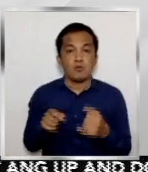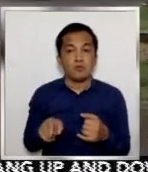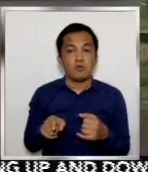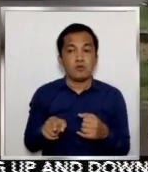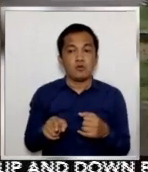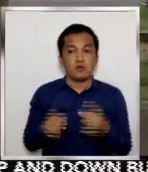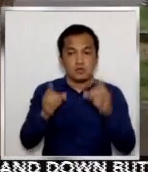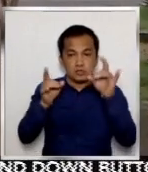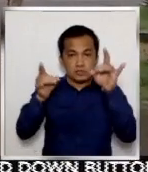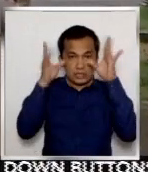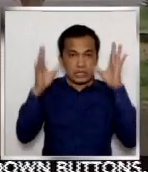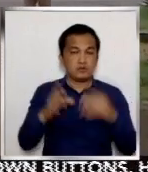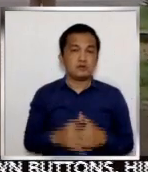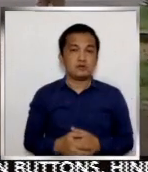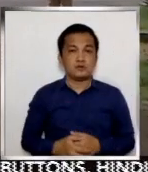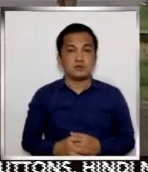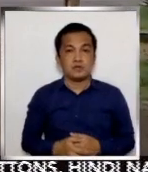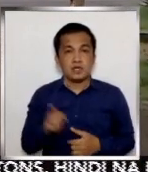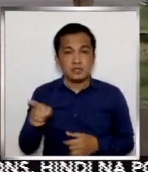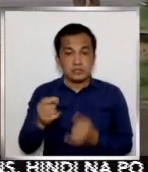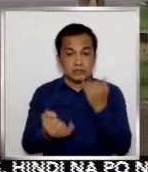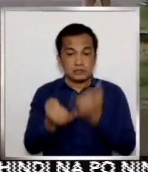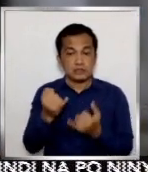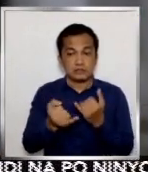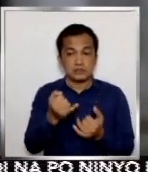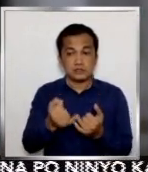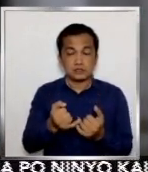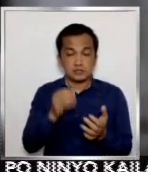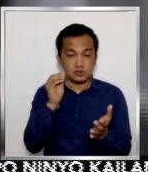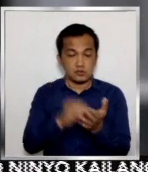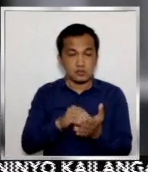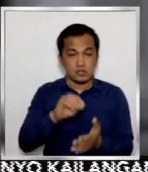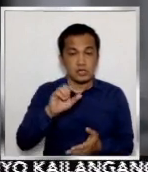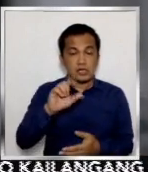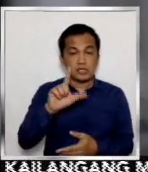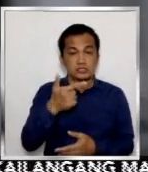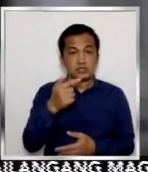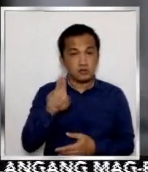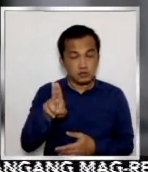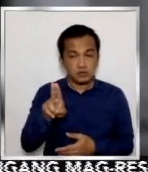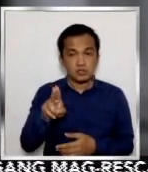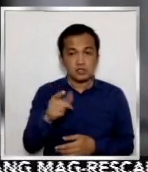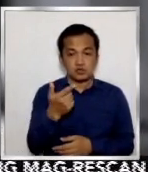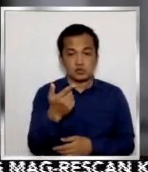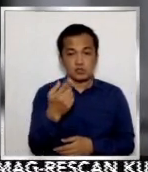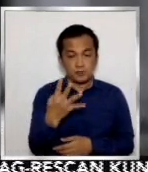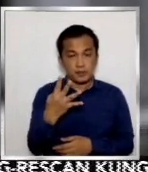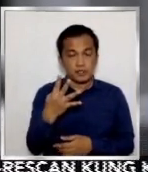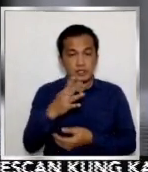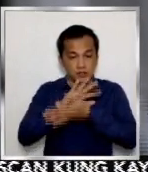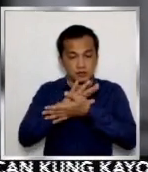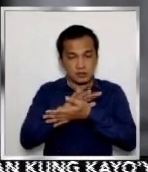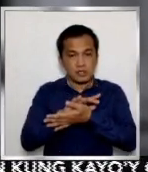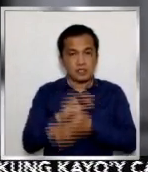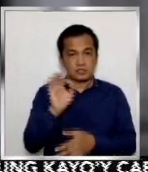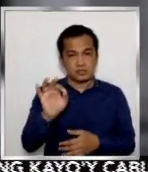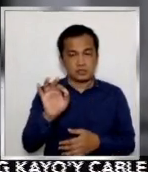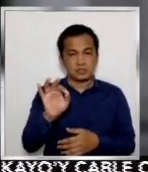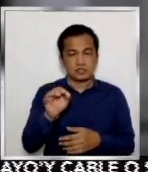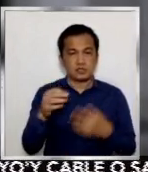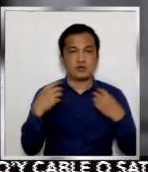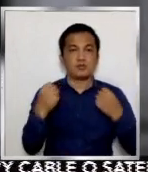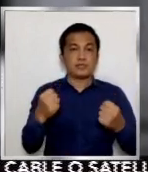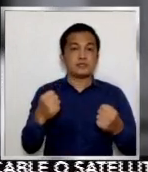delikado kasi. Sa pinakahuling tala ng LGU Abuyog, 24 na ang COVID cases, 9 na ang gumaling. Lahat